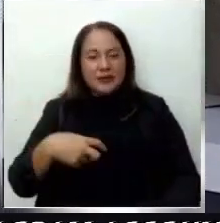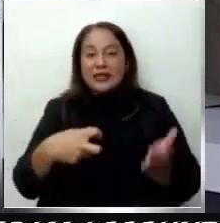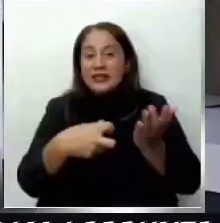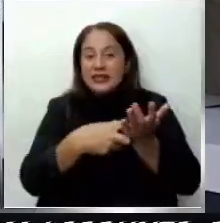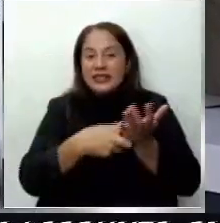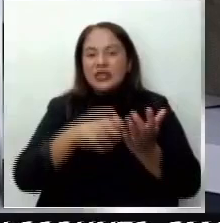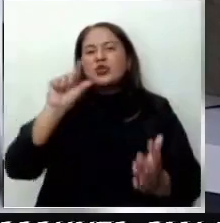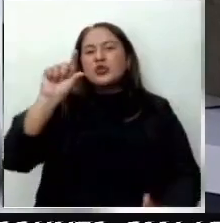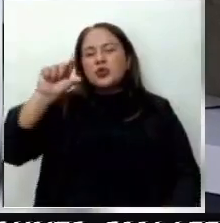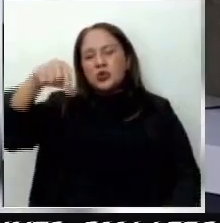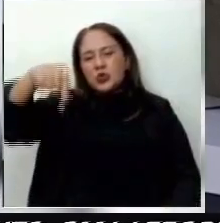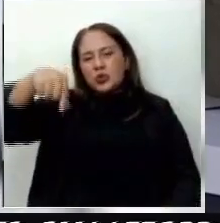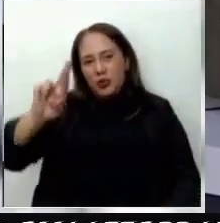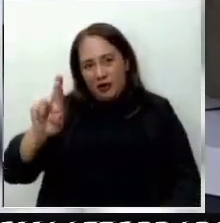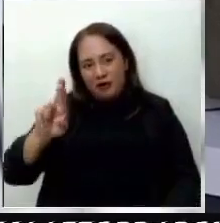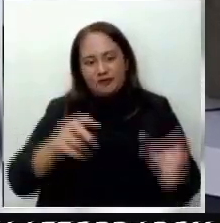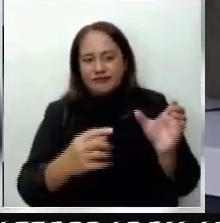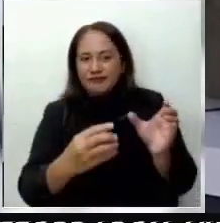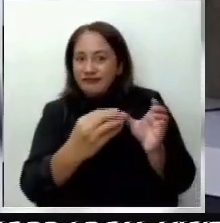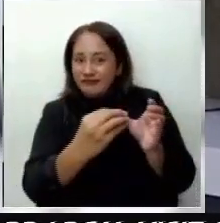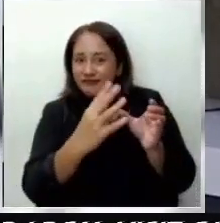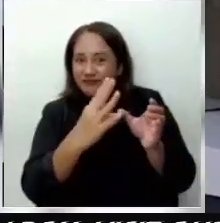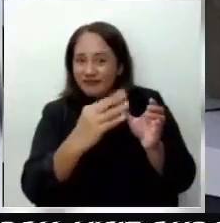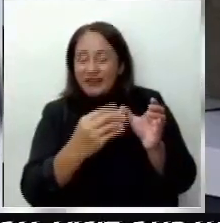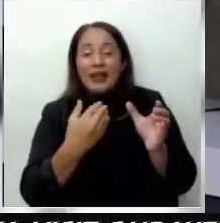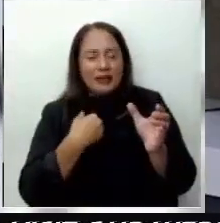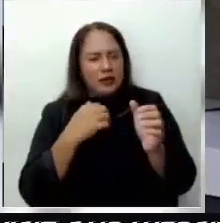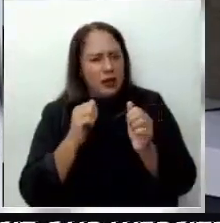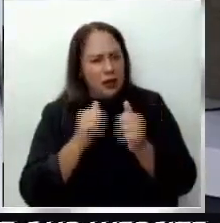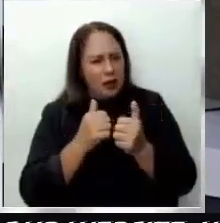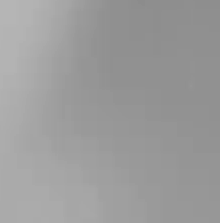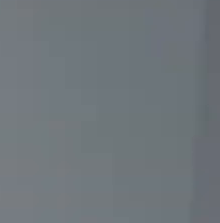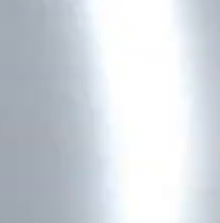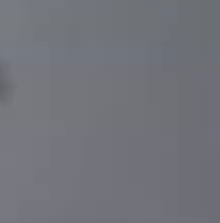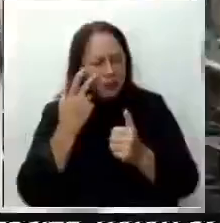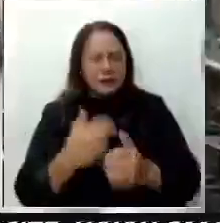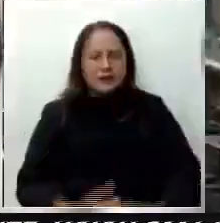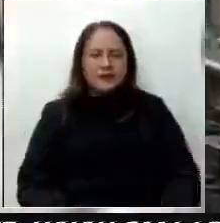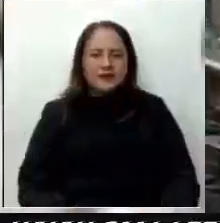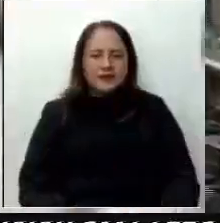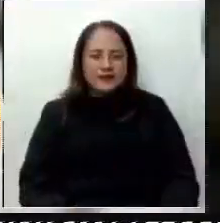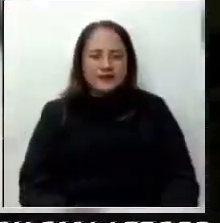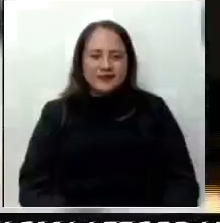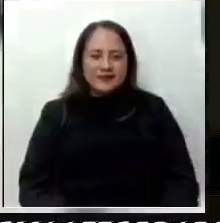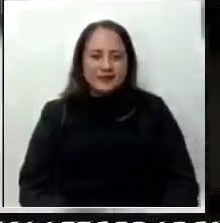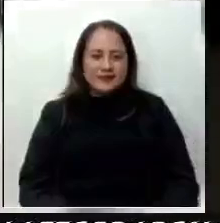ang inyong ipapascan. Alamin kung paano sa pagtutok ni Joseph Moro.